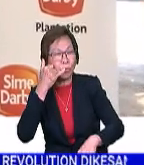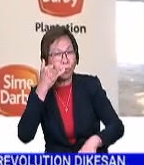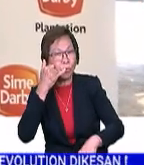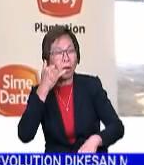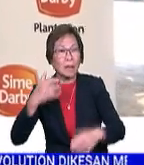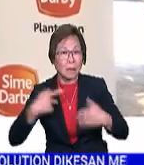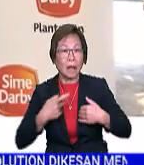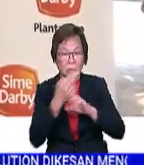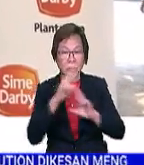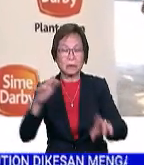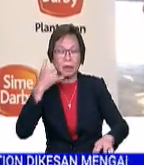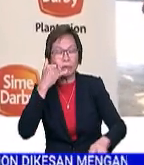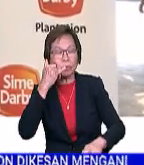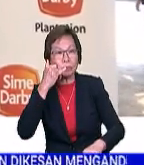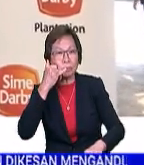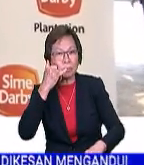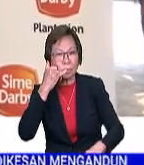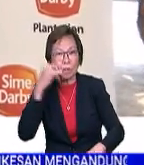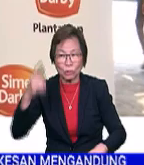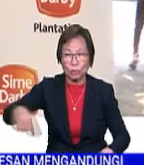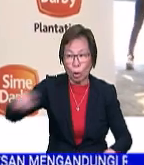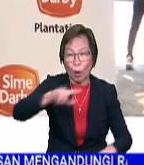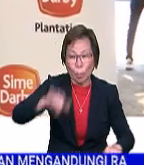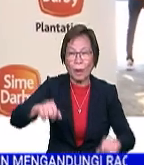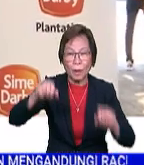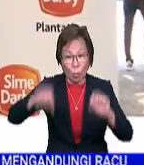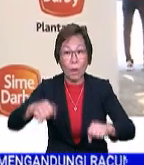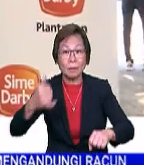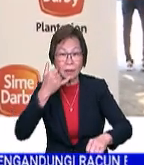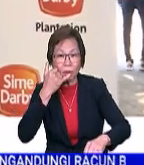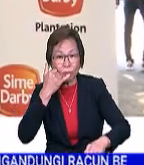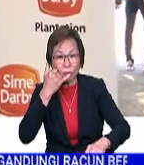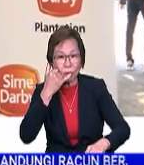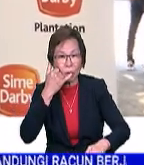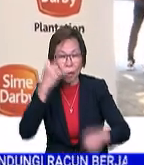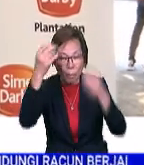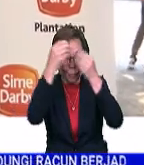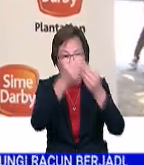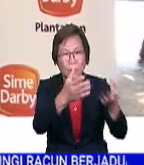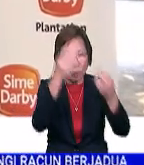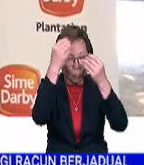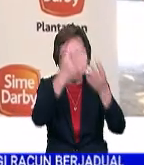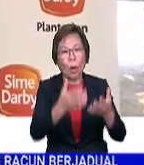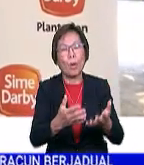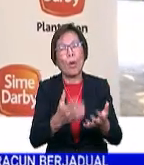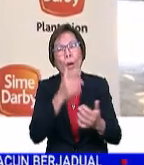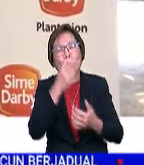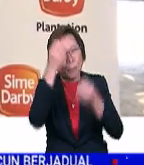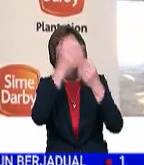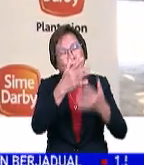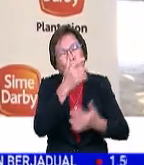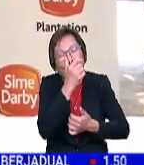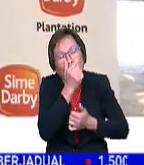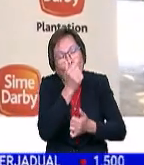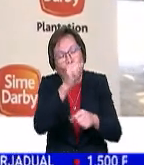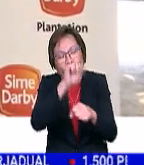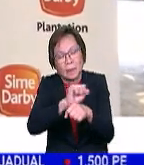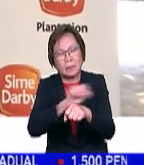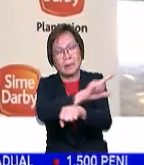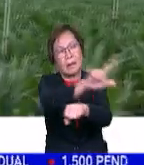mereka telefon, ya, dan menyampaikan mereka punya minat untuk bekerja di